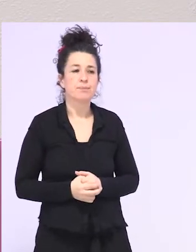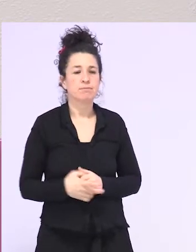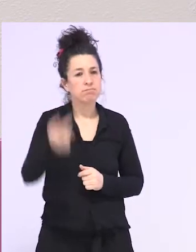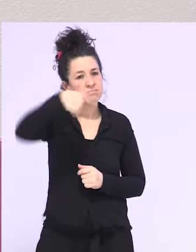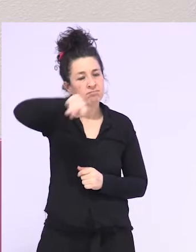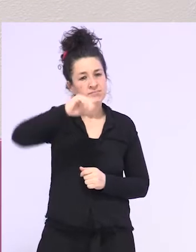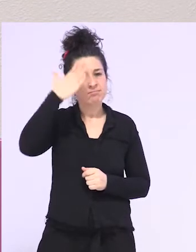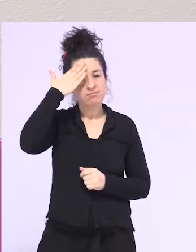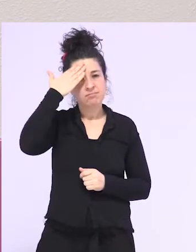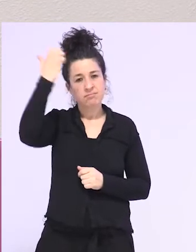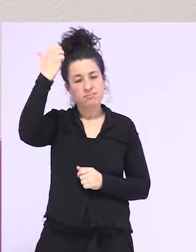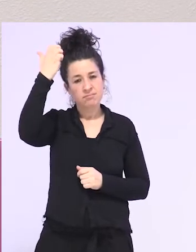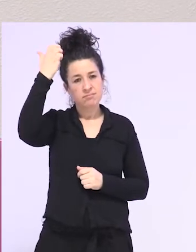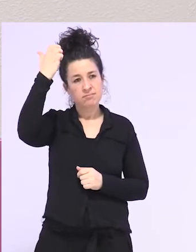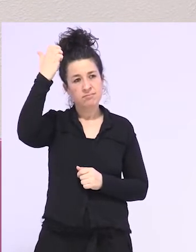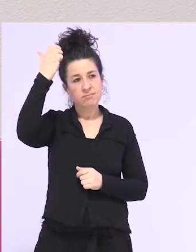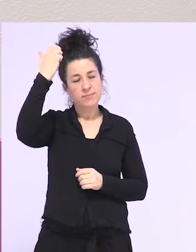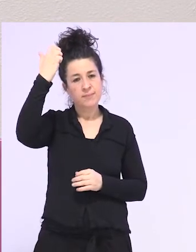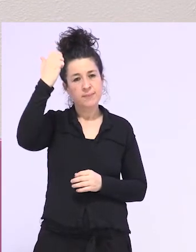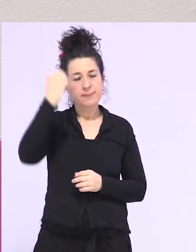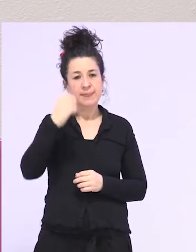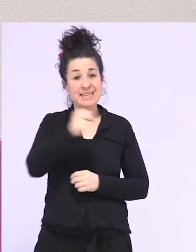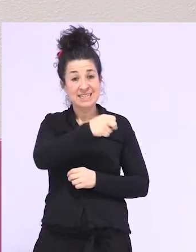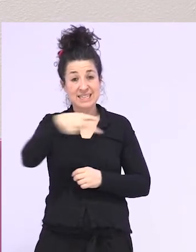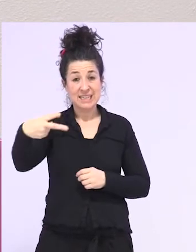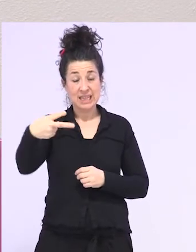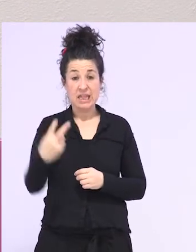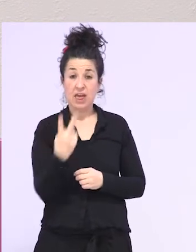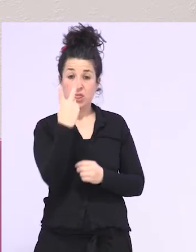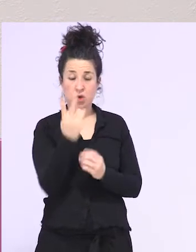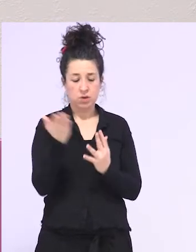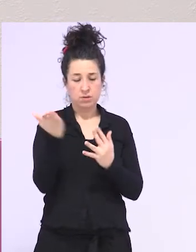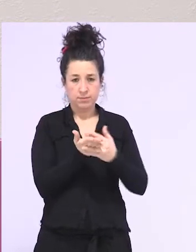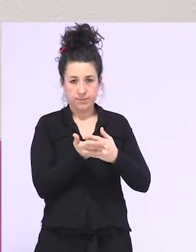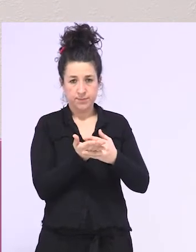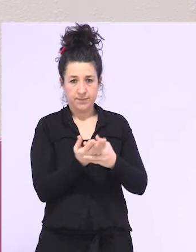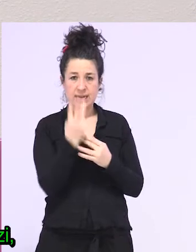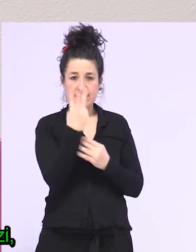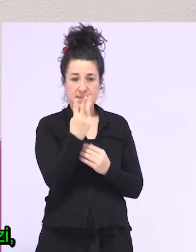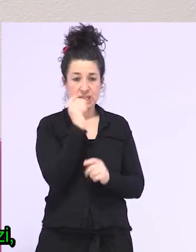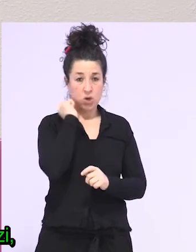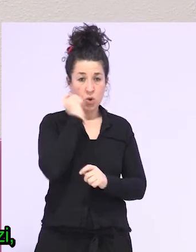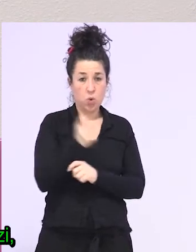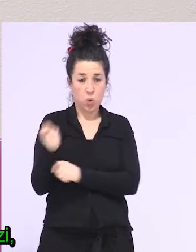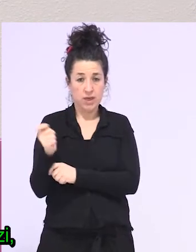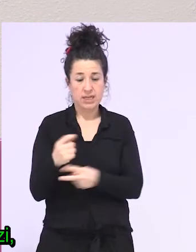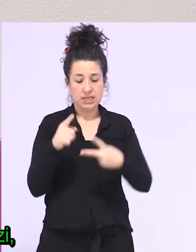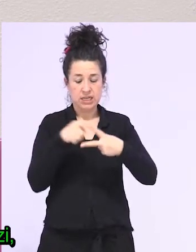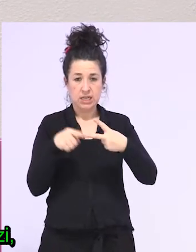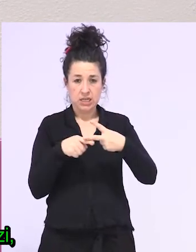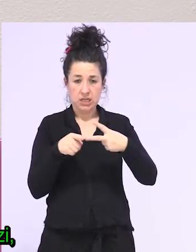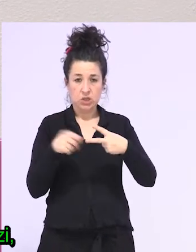zarete, sententziarek nolabait bizati zeuzkala, ez? Alde batetikan, hiru epaimahaikide ziren, bik sinatu zuten